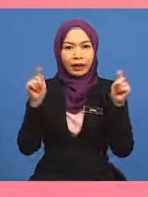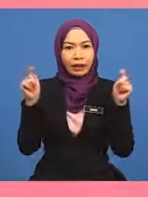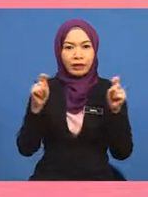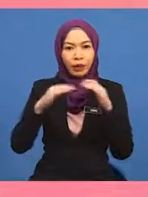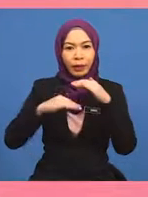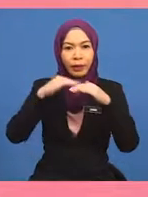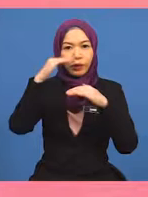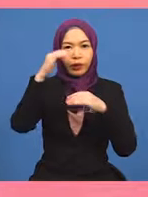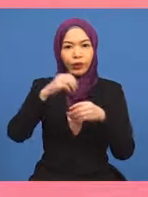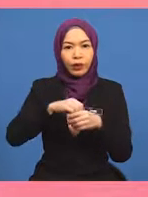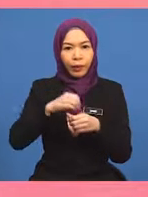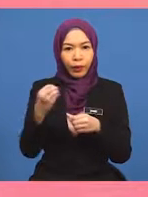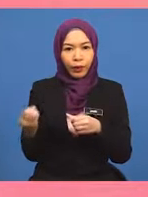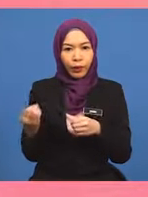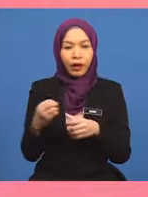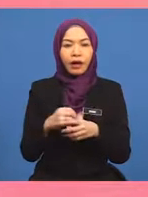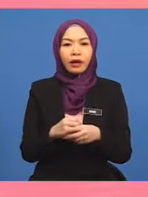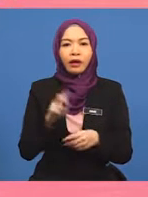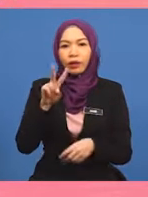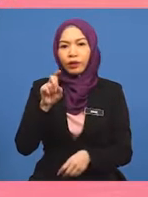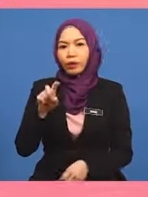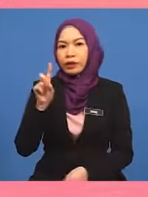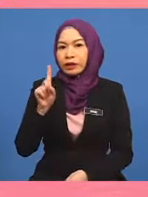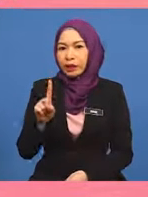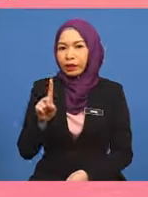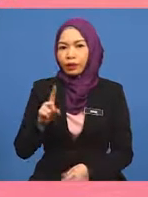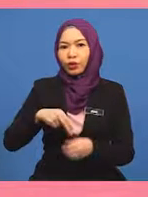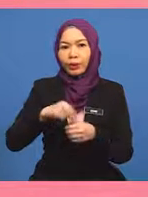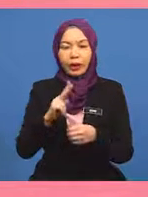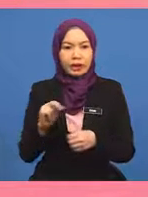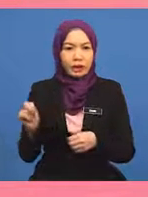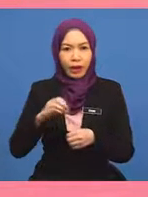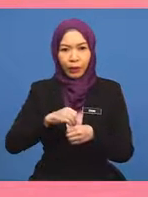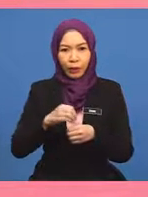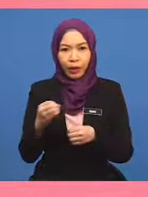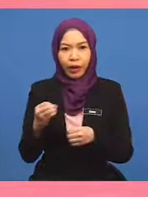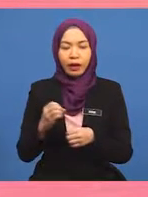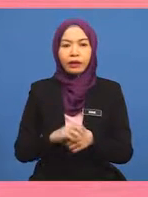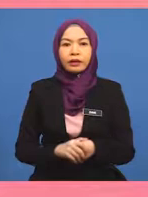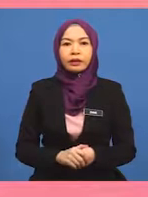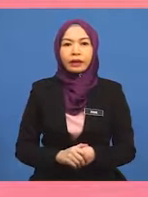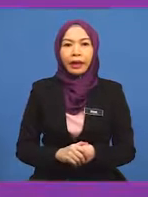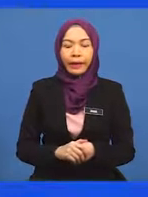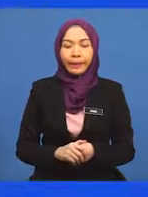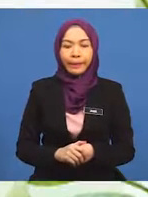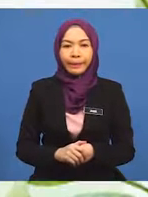produk, 2.1 penghasilan produk.